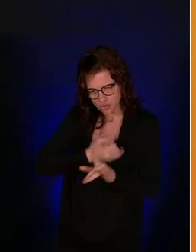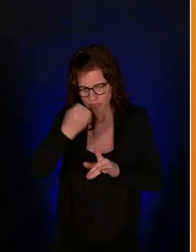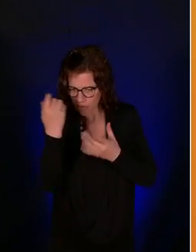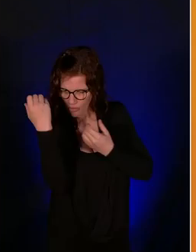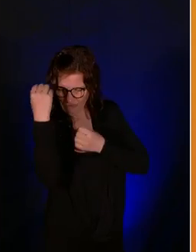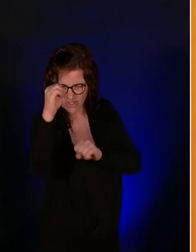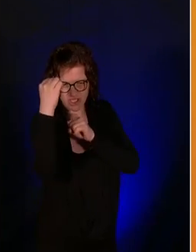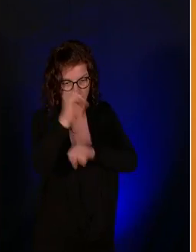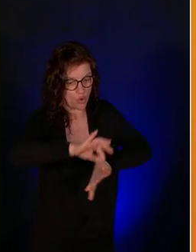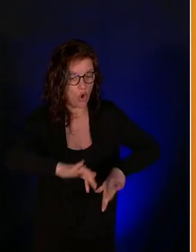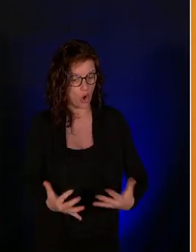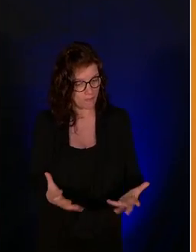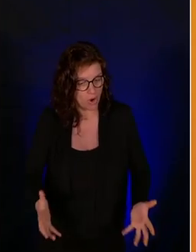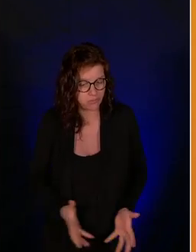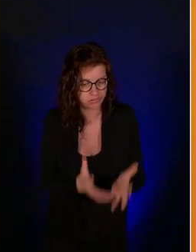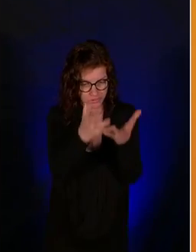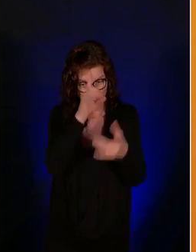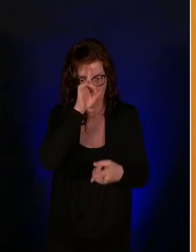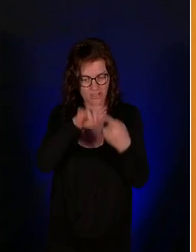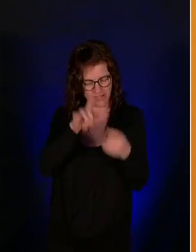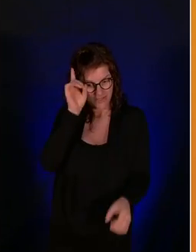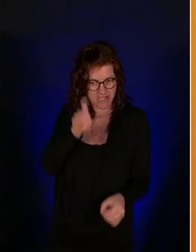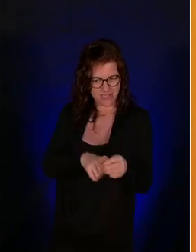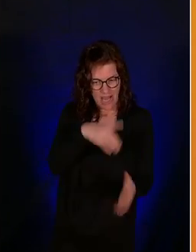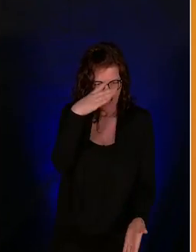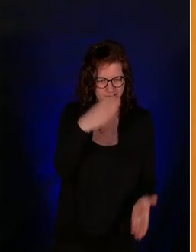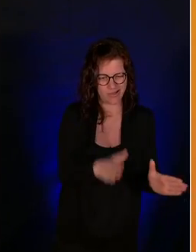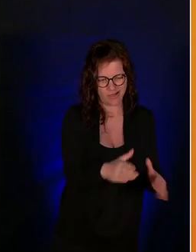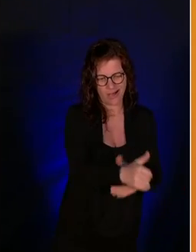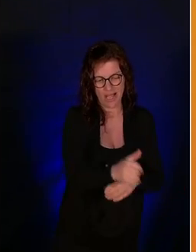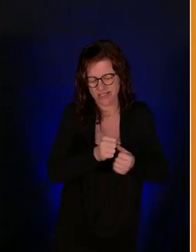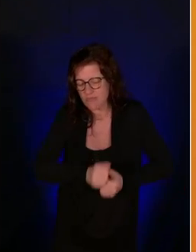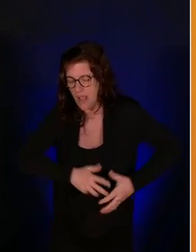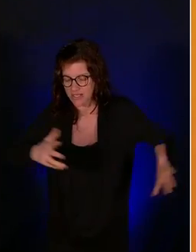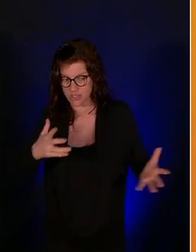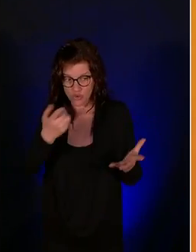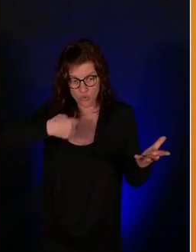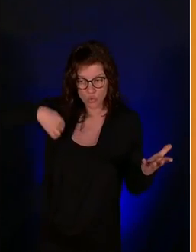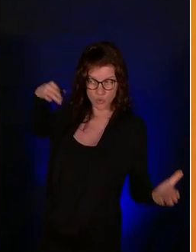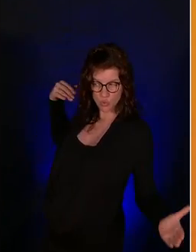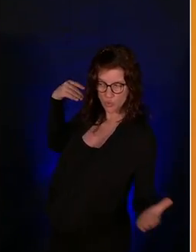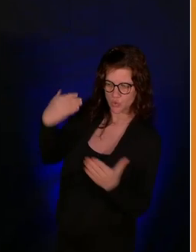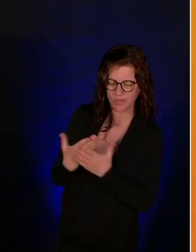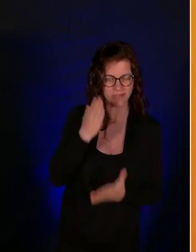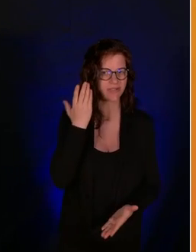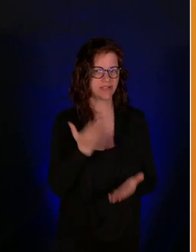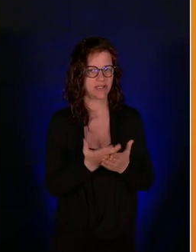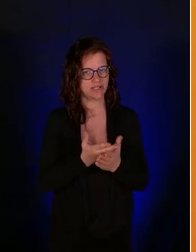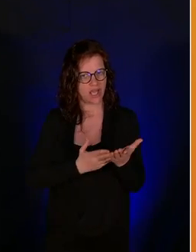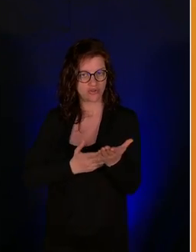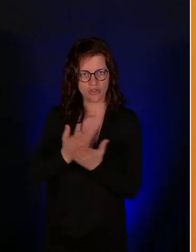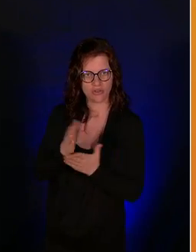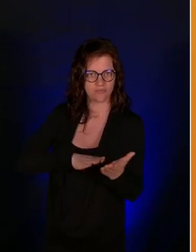revendications pour demeurer le syndicat de classe et de masse que nous avons toujours été. C'est le sens du projet de document